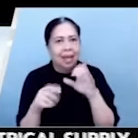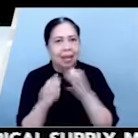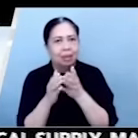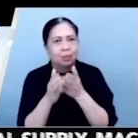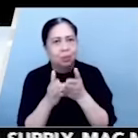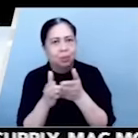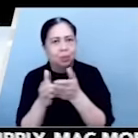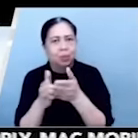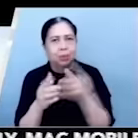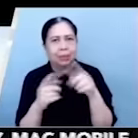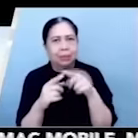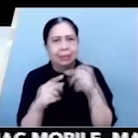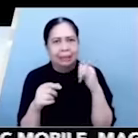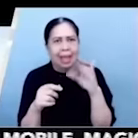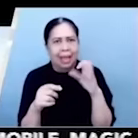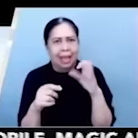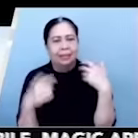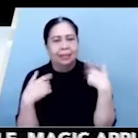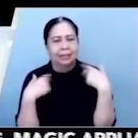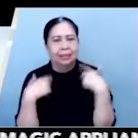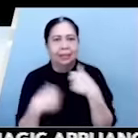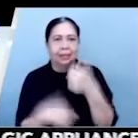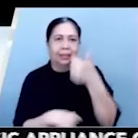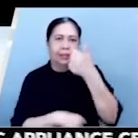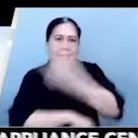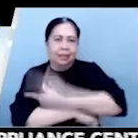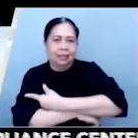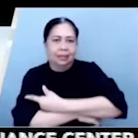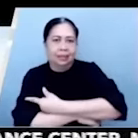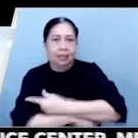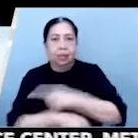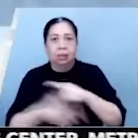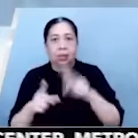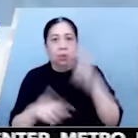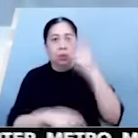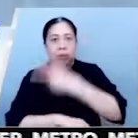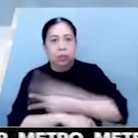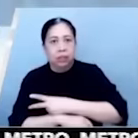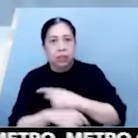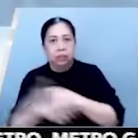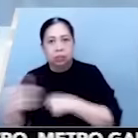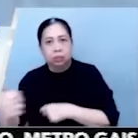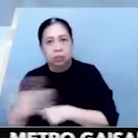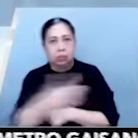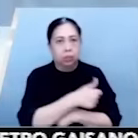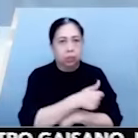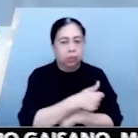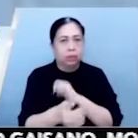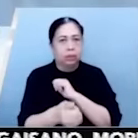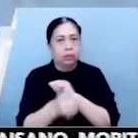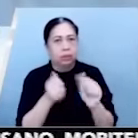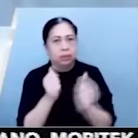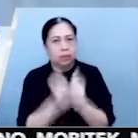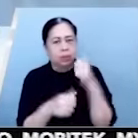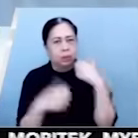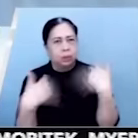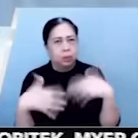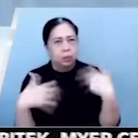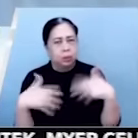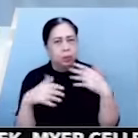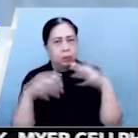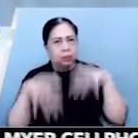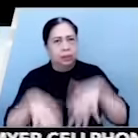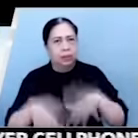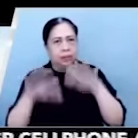sa yelo. Ang cruise namin ay 10 days. Ngunit 2 days dito papunta at 2 days pabalik, dadaan ka sa isa sa pinakamalupit na dagat sa buong mundo na ang tawag ay